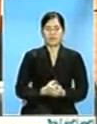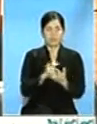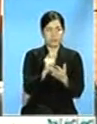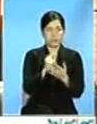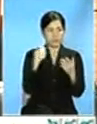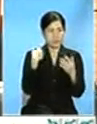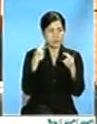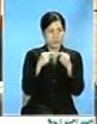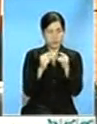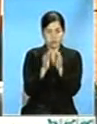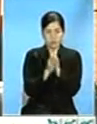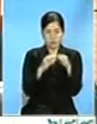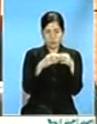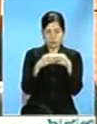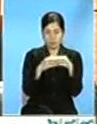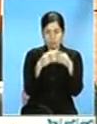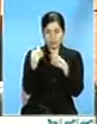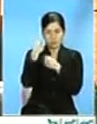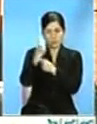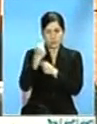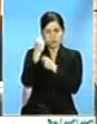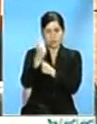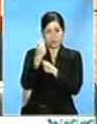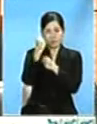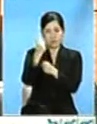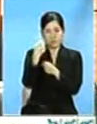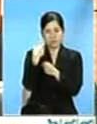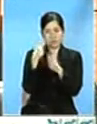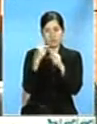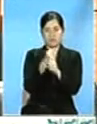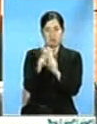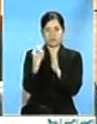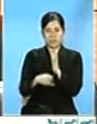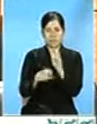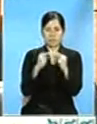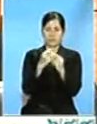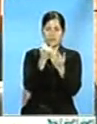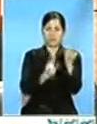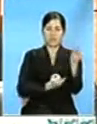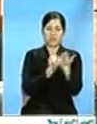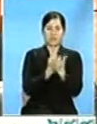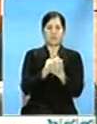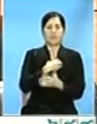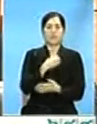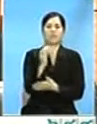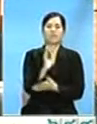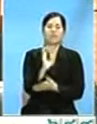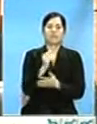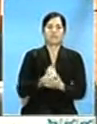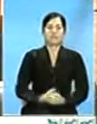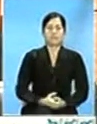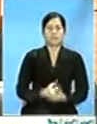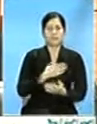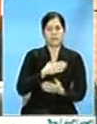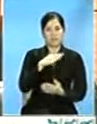ไปรวมตัวหรือก่อพรรคก่อม็อบในท้องถิ่นอื่นนั่นคืออนาธิปไต